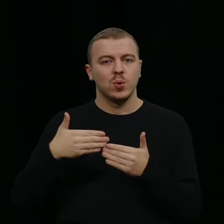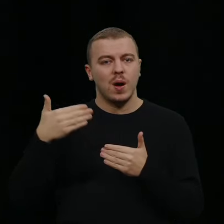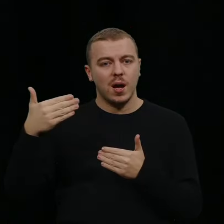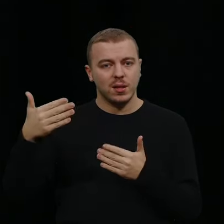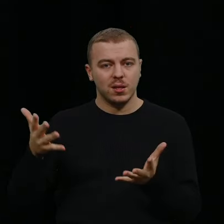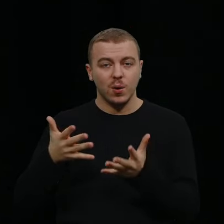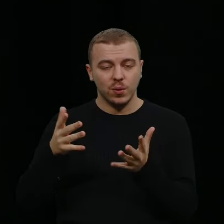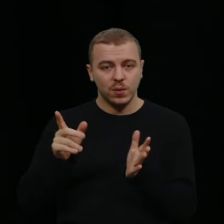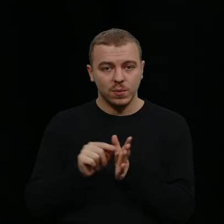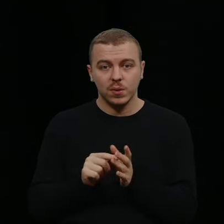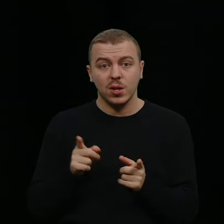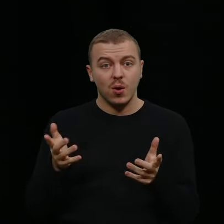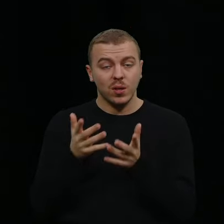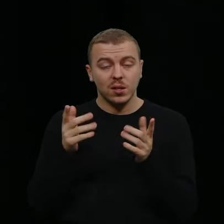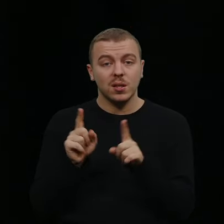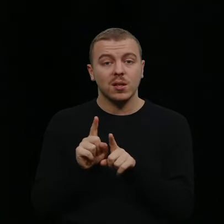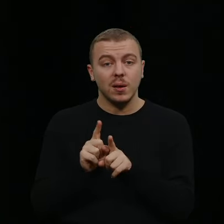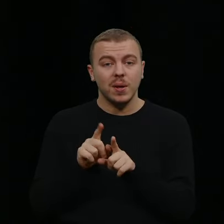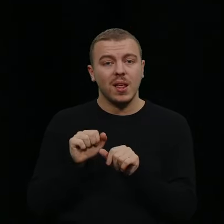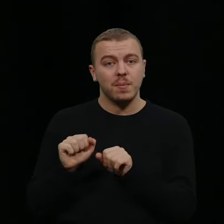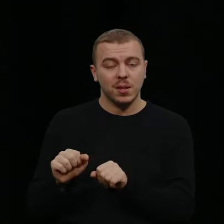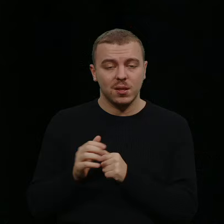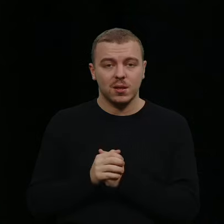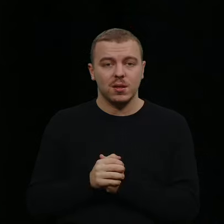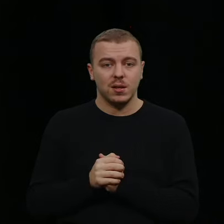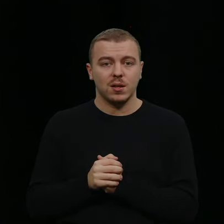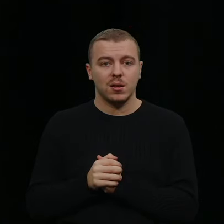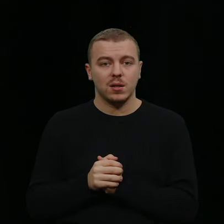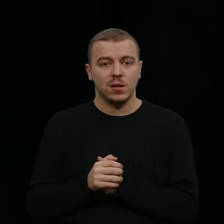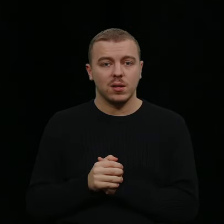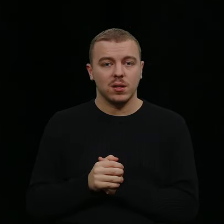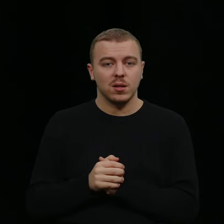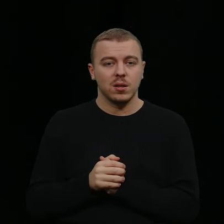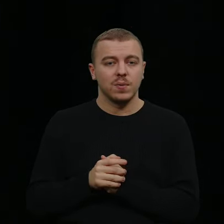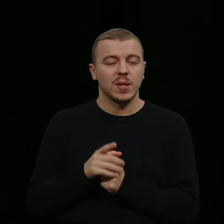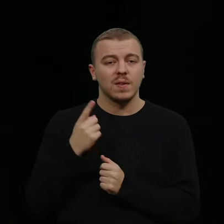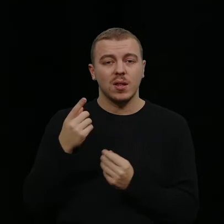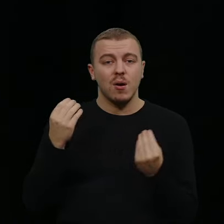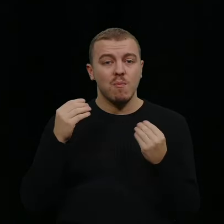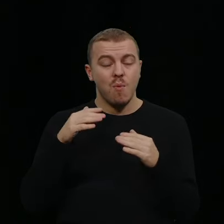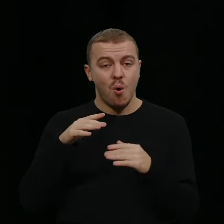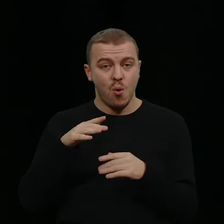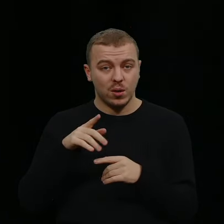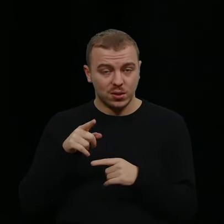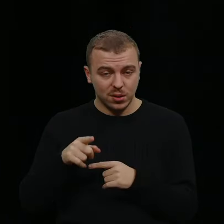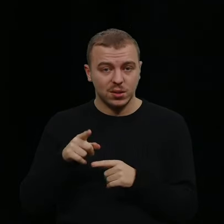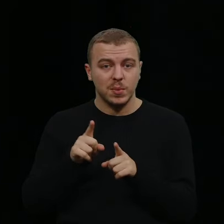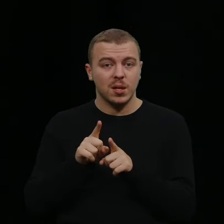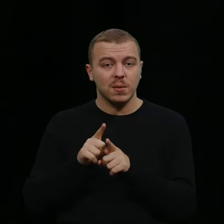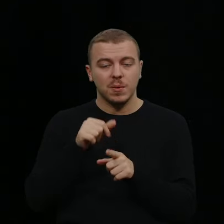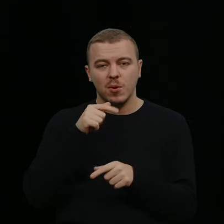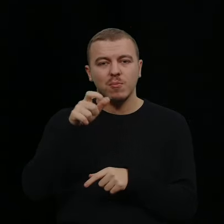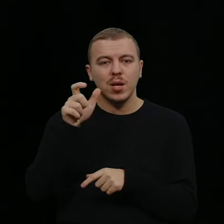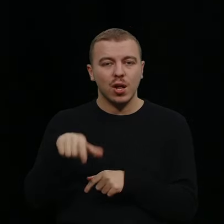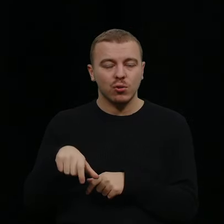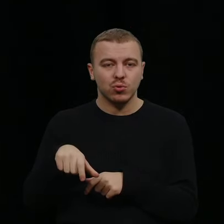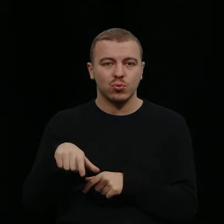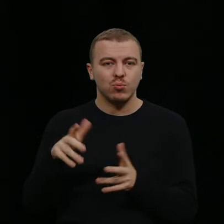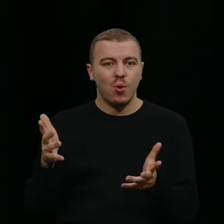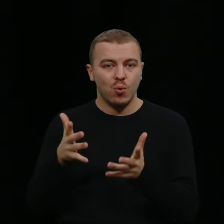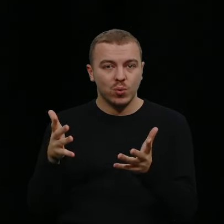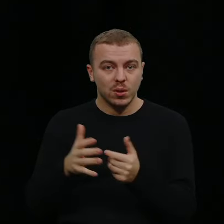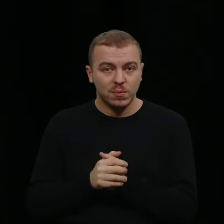tai ne tik auginti, bet čia ją ir apginti, nes aš ne tik mokslas, bet ir tokio pilietiškumo